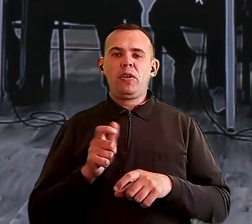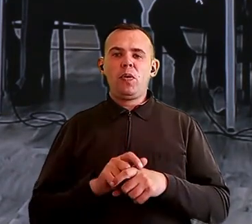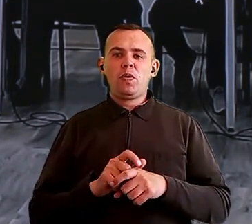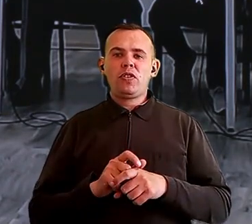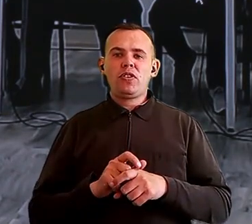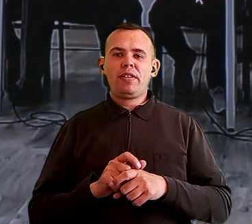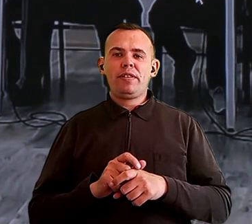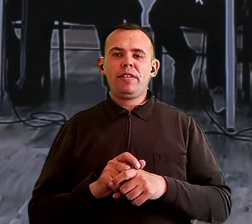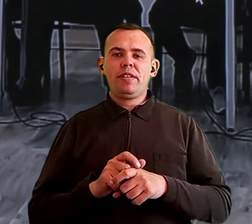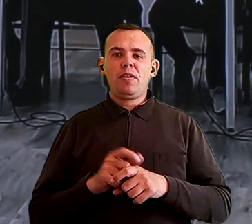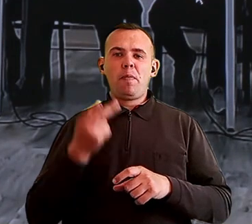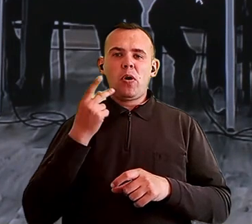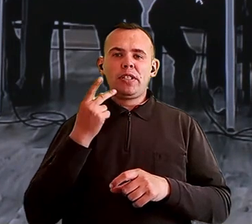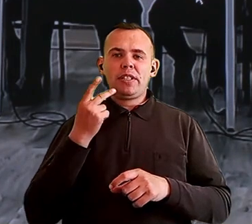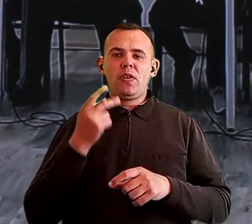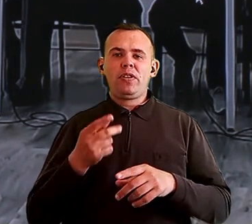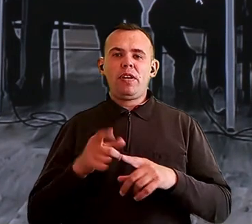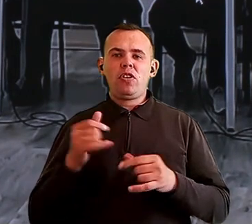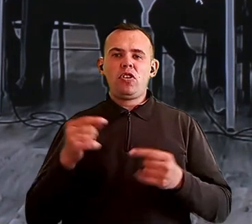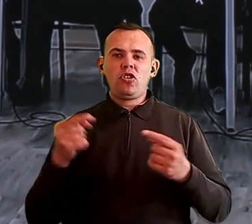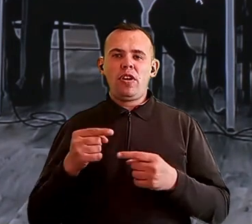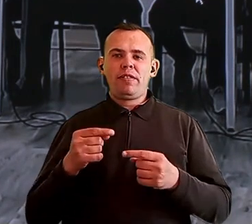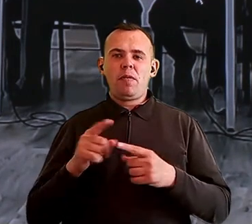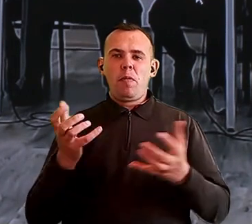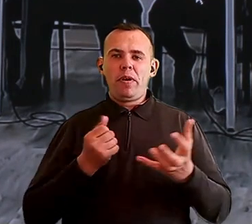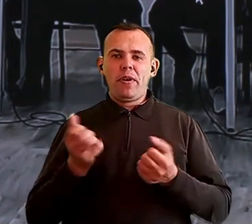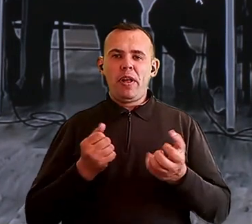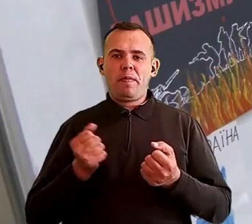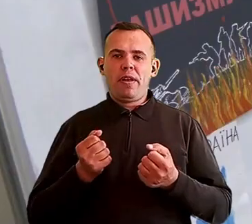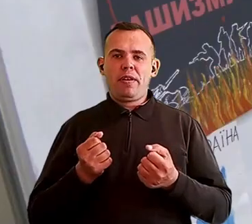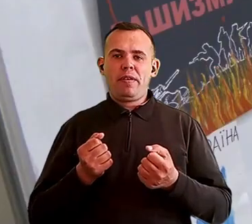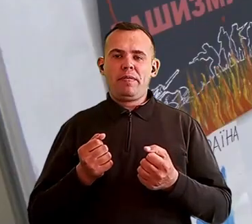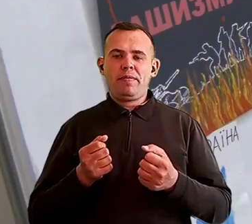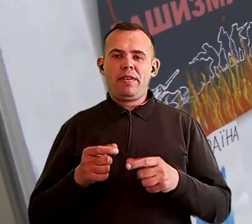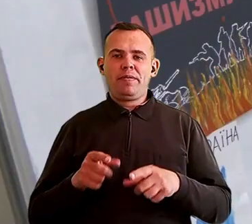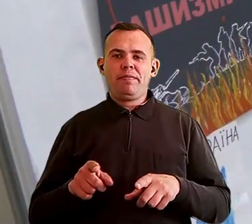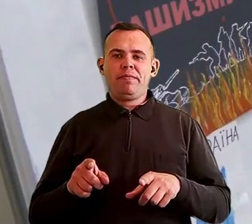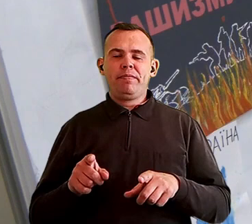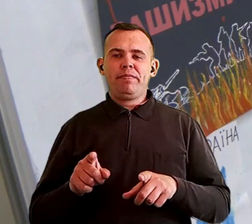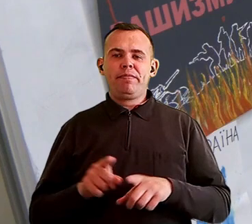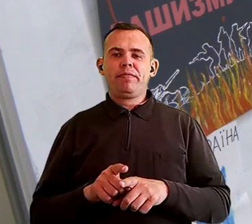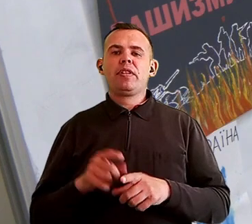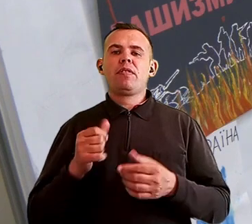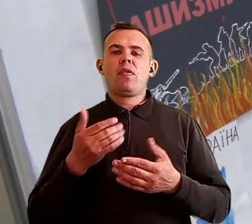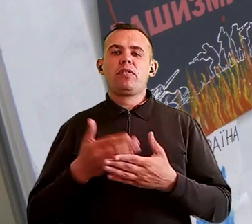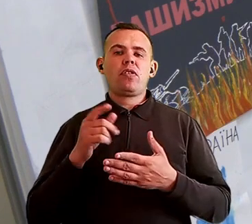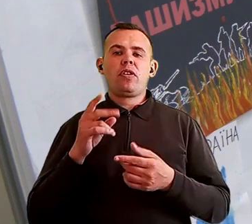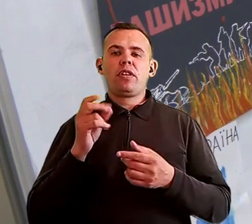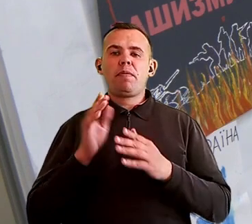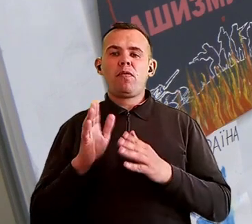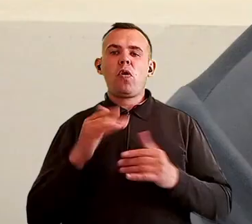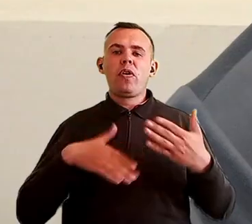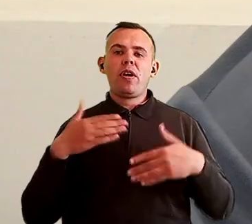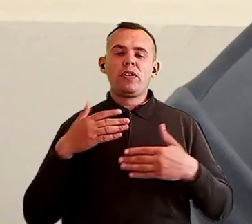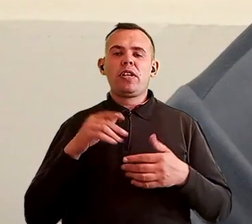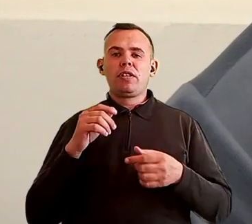емоційно і чітко і правильно приймаємо ту ситуацію, яка відбувається. Кожен з них не приховує своєї радості знову бачити один